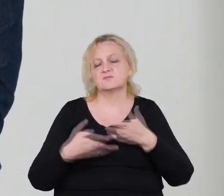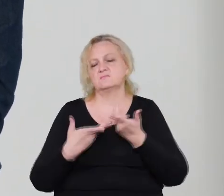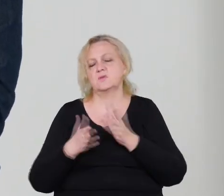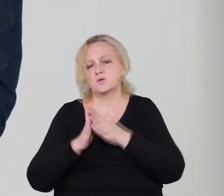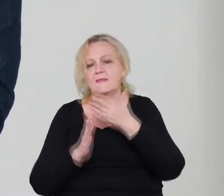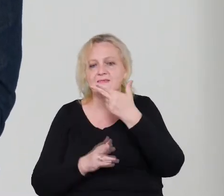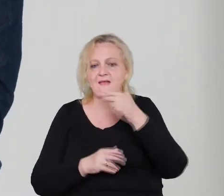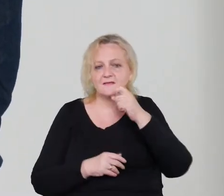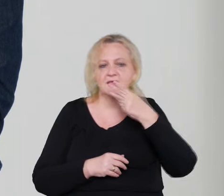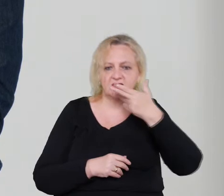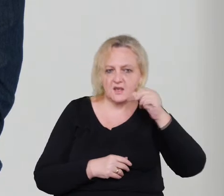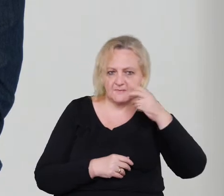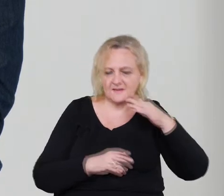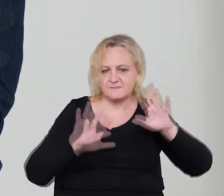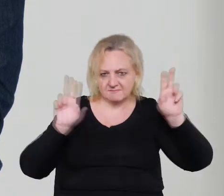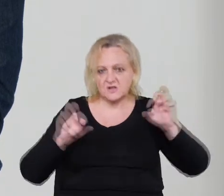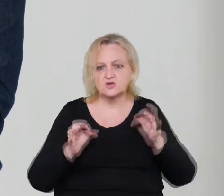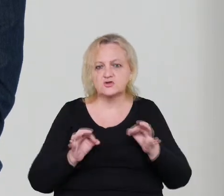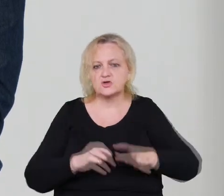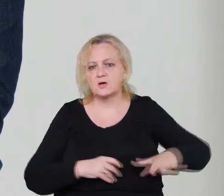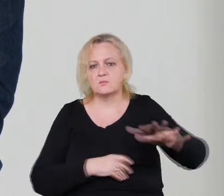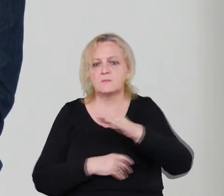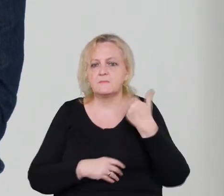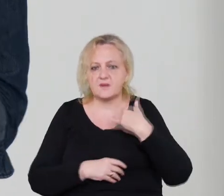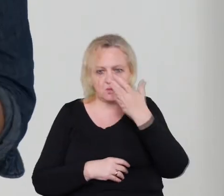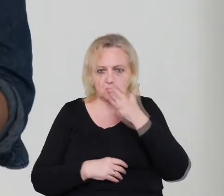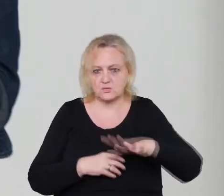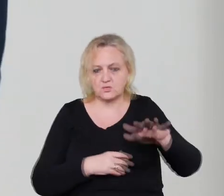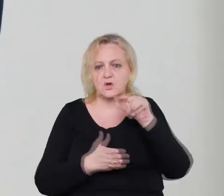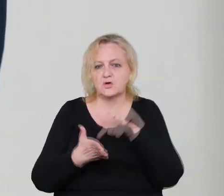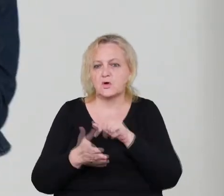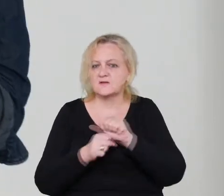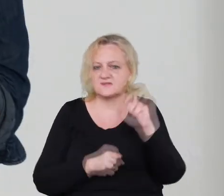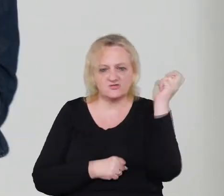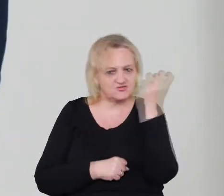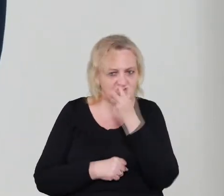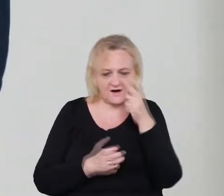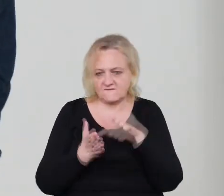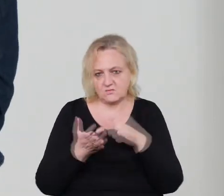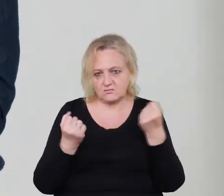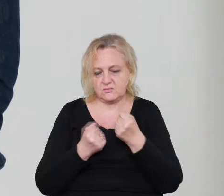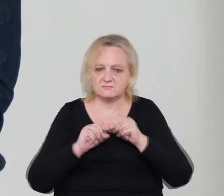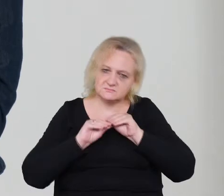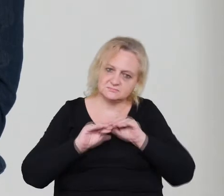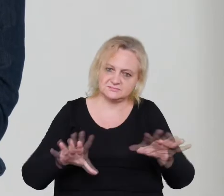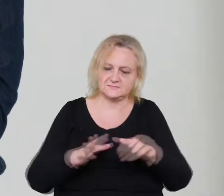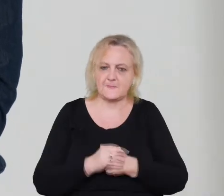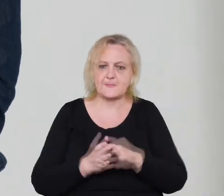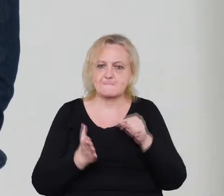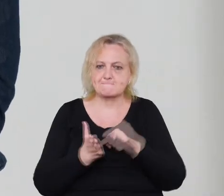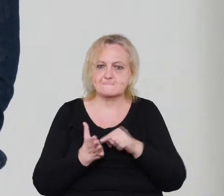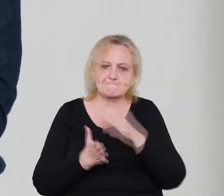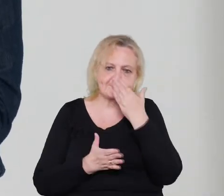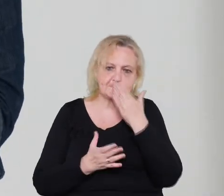to jest są tereny dzisiejszej dzisiejszej Białorusi że to jest bardzo ciekawe wydaje mi się do takiej eksploracji i